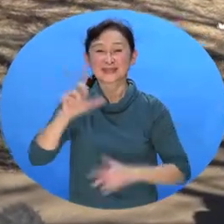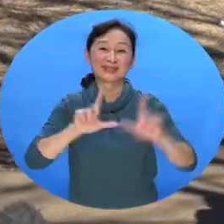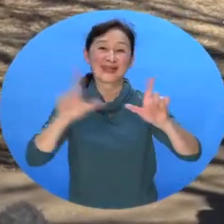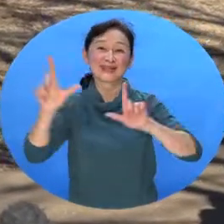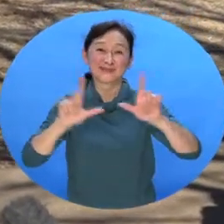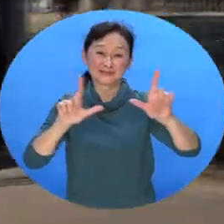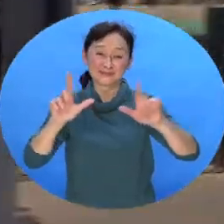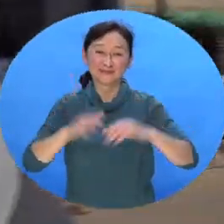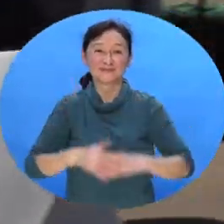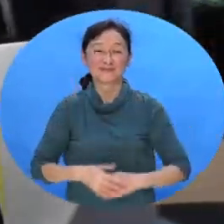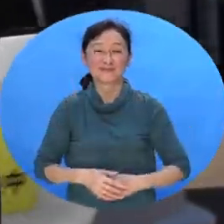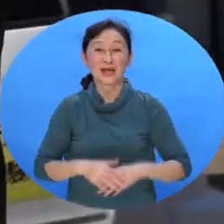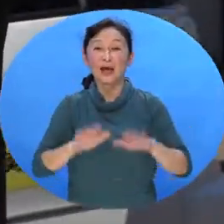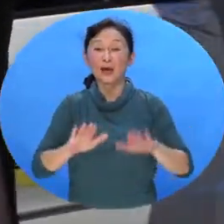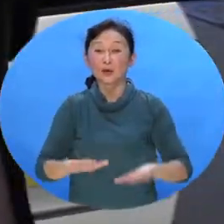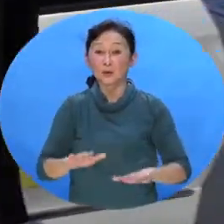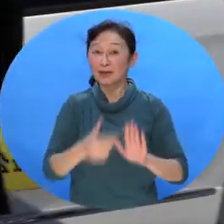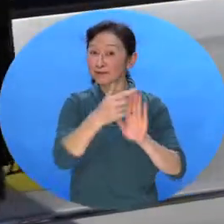並スタイル。